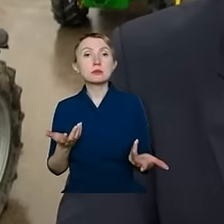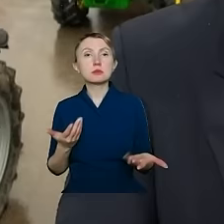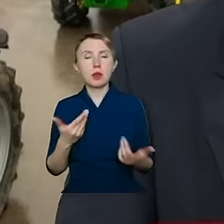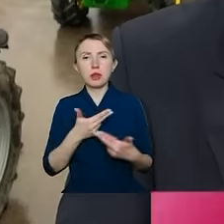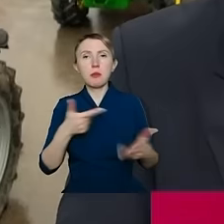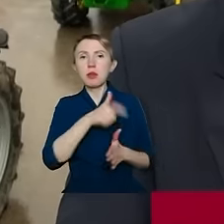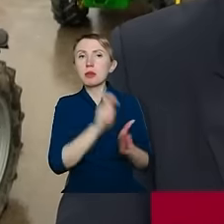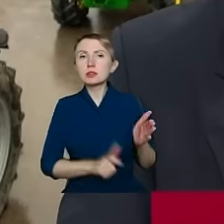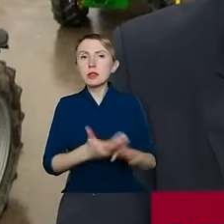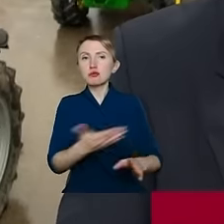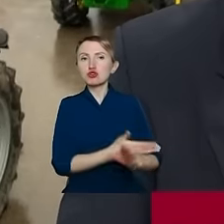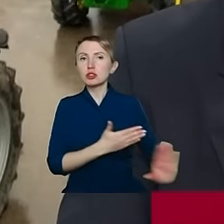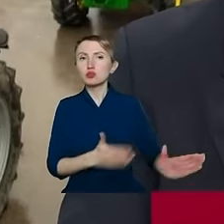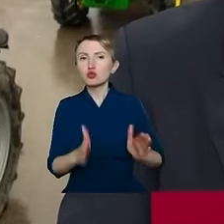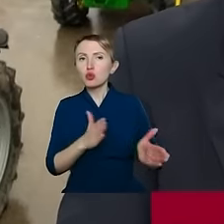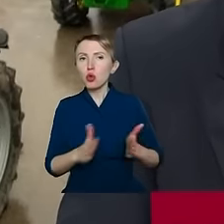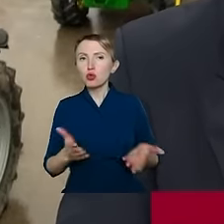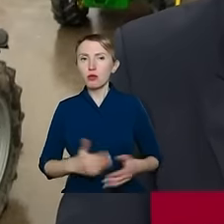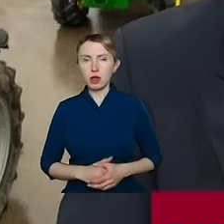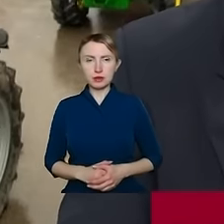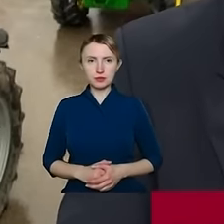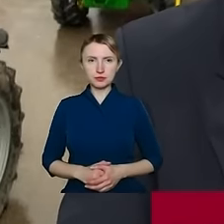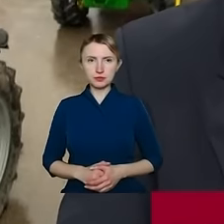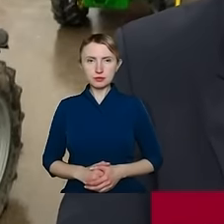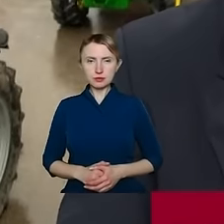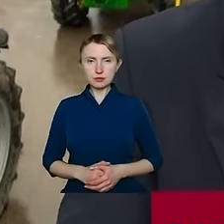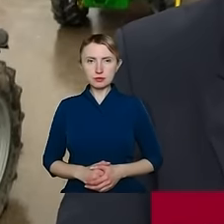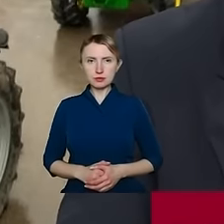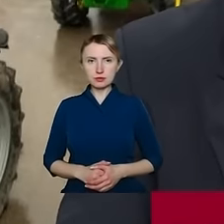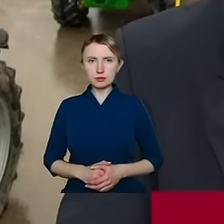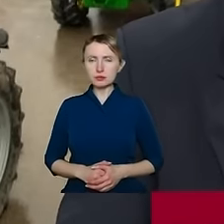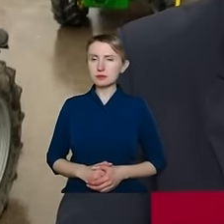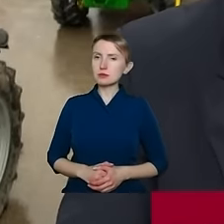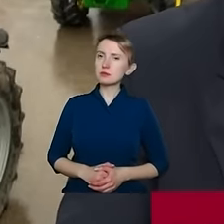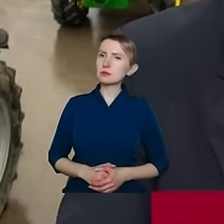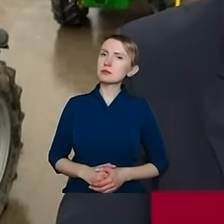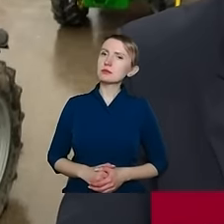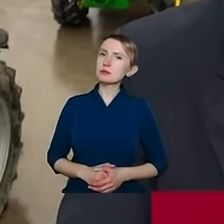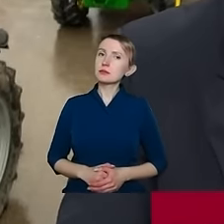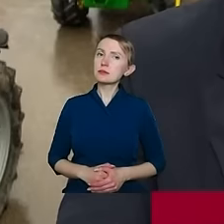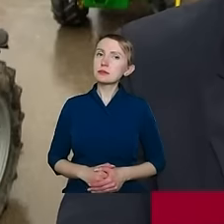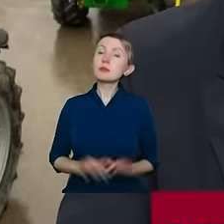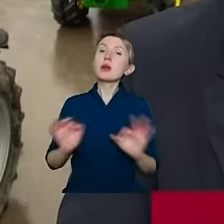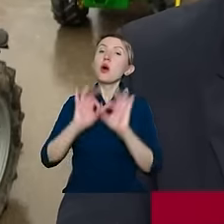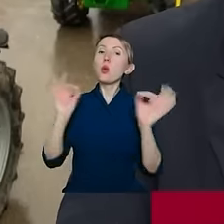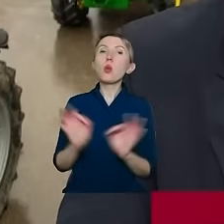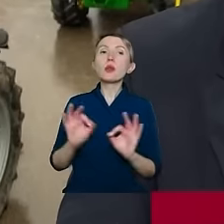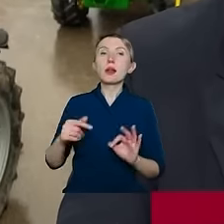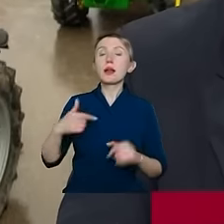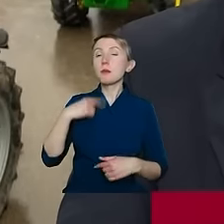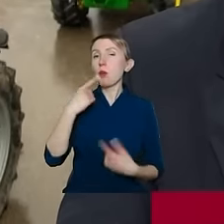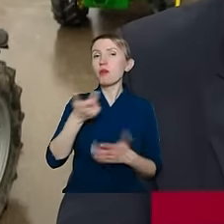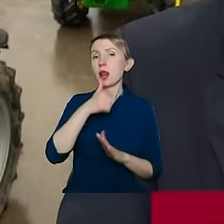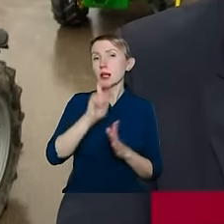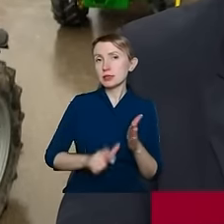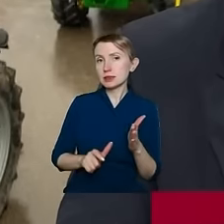listy osób, które nie były mile widziane na spotkaniu z premierem Donaldem Tuskiem? Znaczy, generalnie zacznę od tej listy,